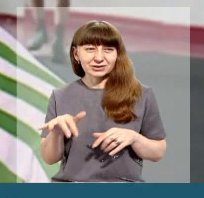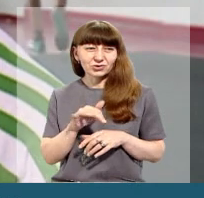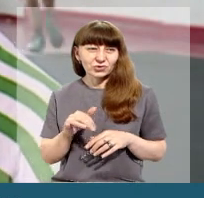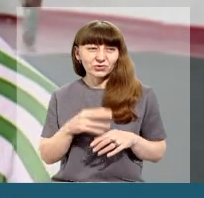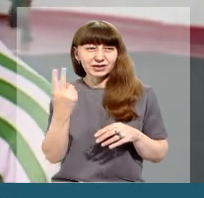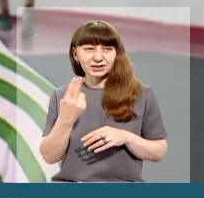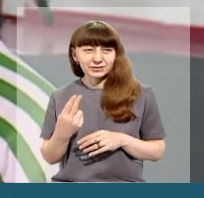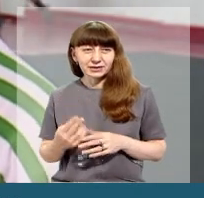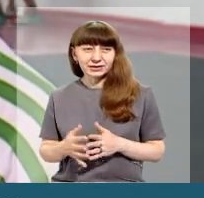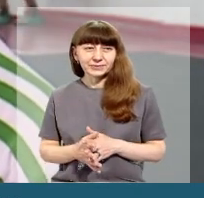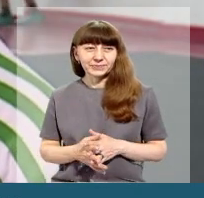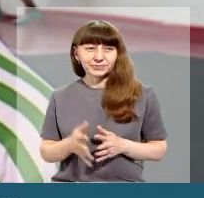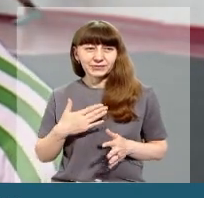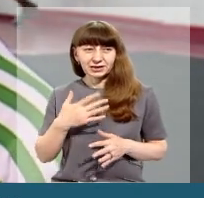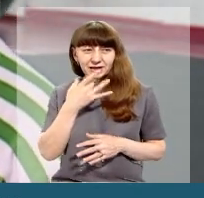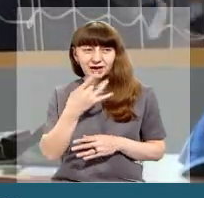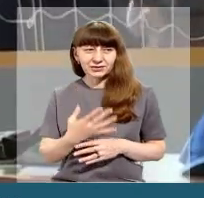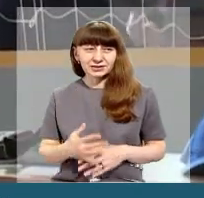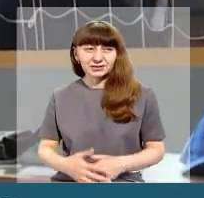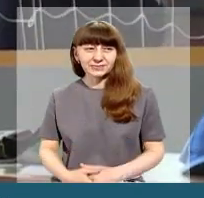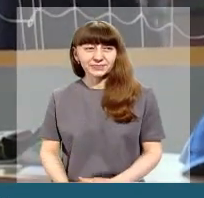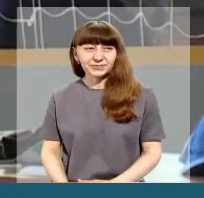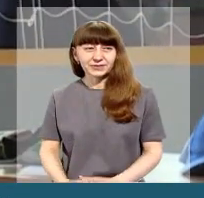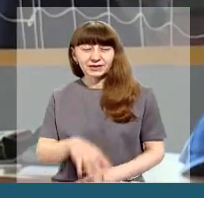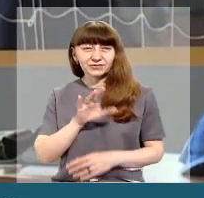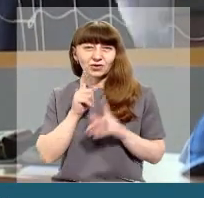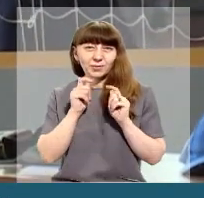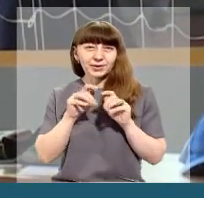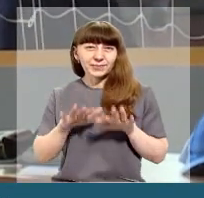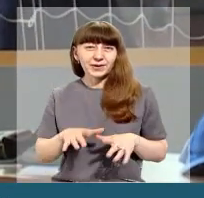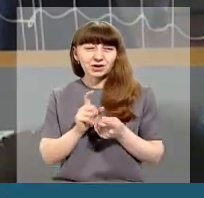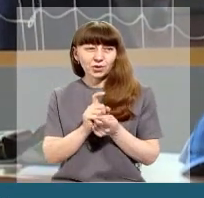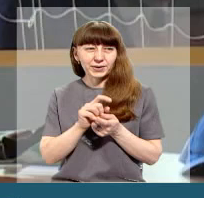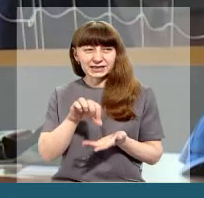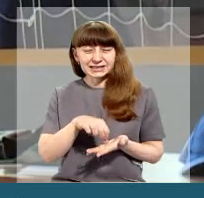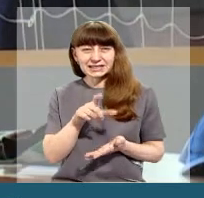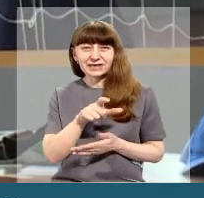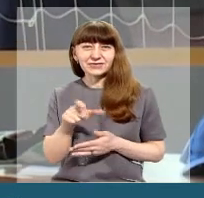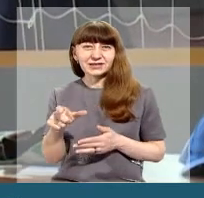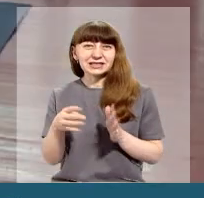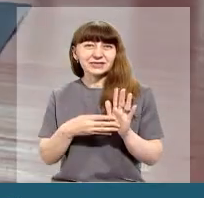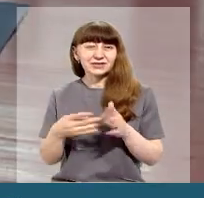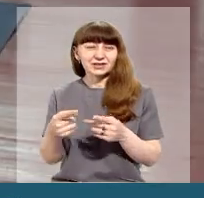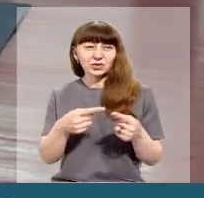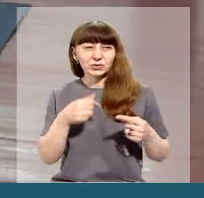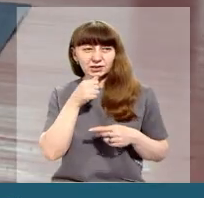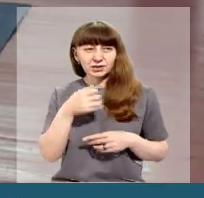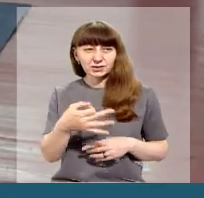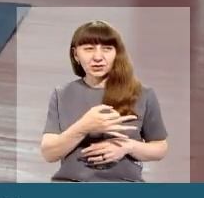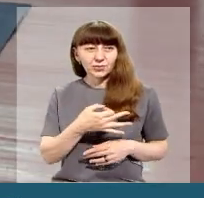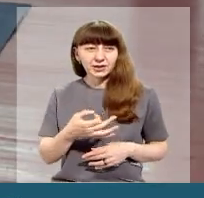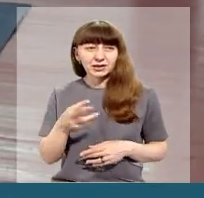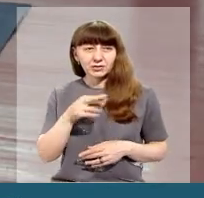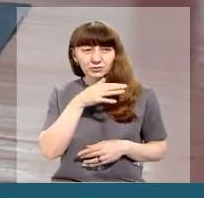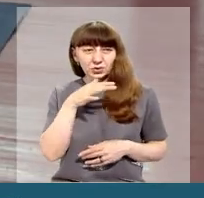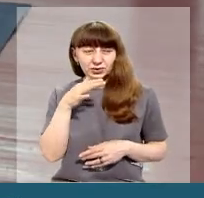в Астану, например, или в Кустанай. Всего за призовые места боролись представители 9 регионов Кустанайской области.